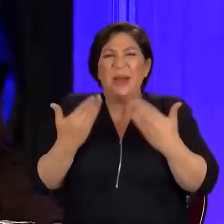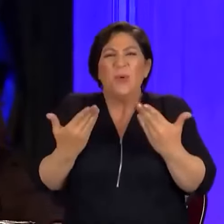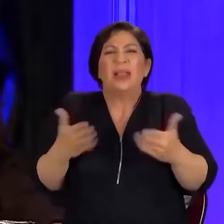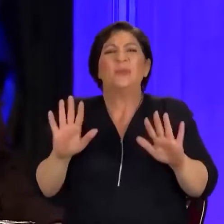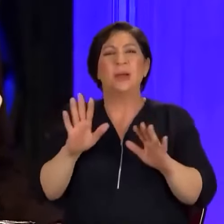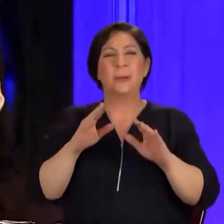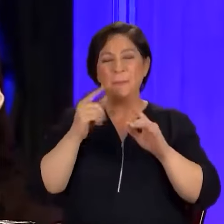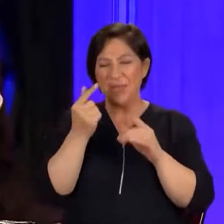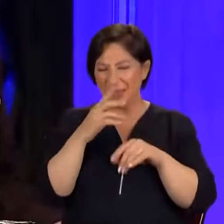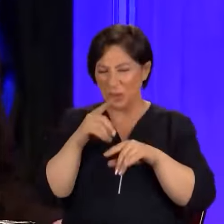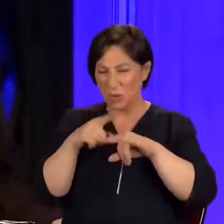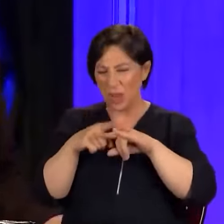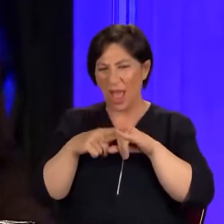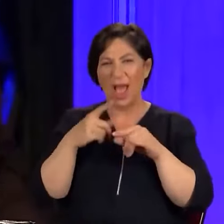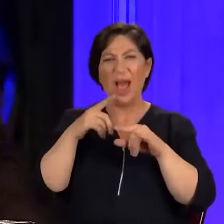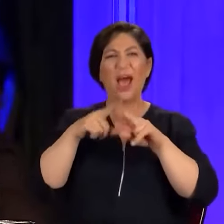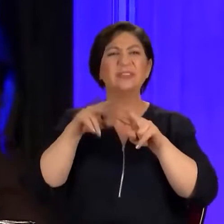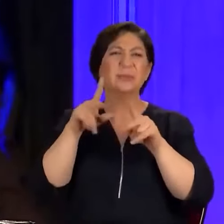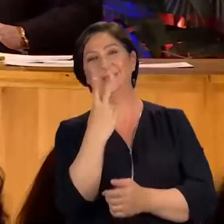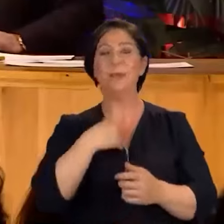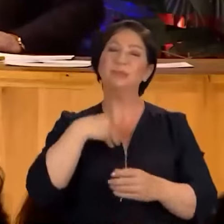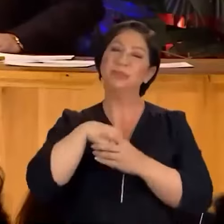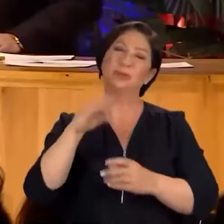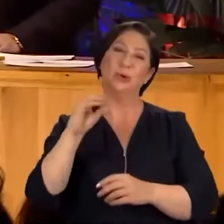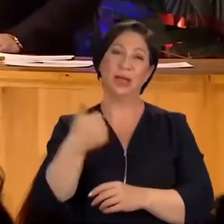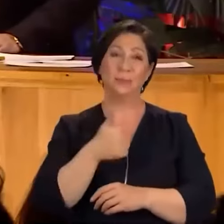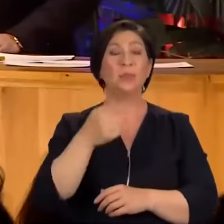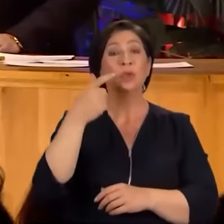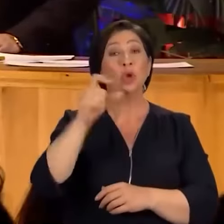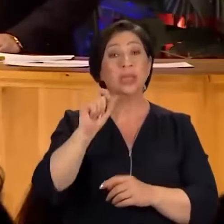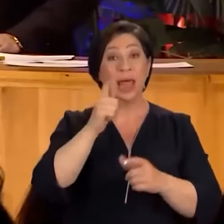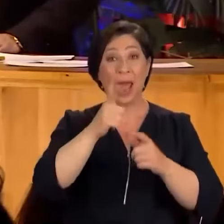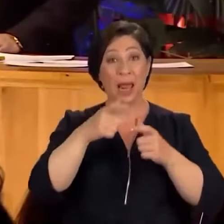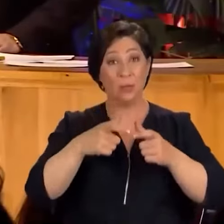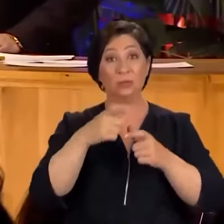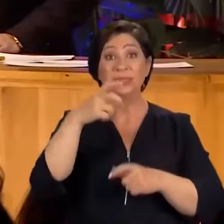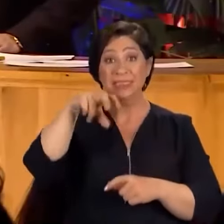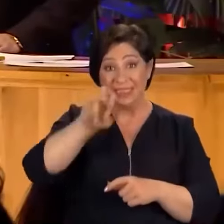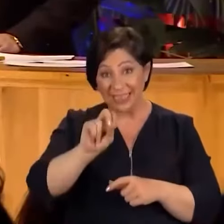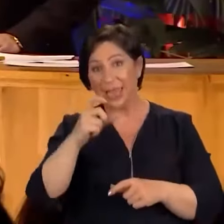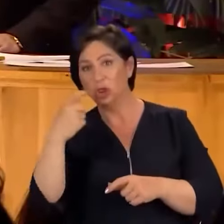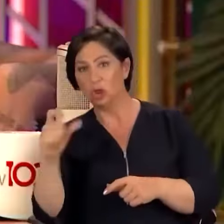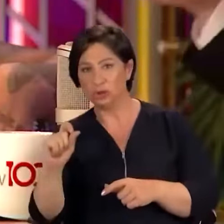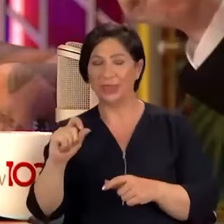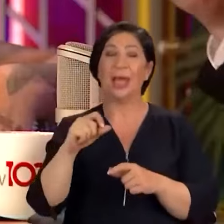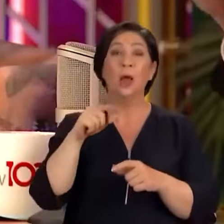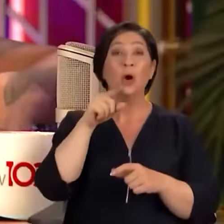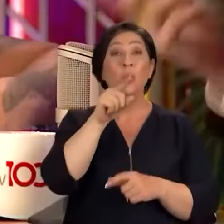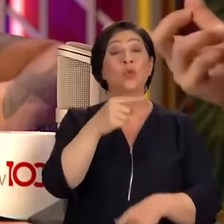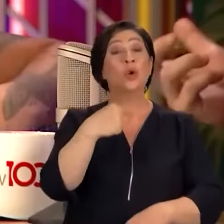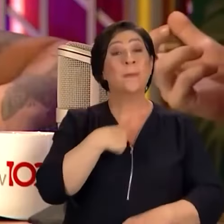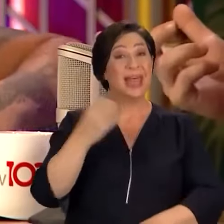bir yerden sonra Hülya Avşar gibi konuşmaya başlıyorsun. Peki 90'lar albümü çıkacak. Evet, 80'ler 90'lar. 80'ler 90'lar. Bunu